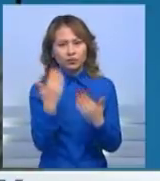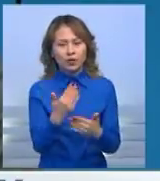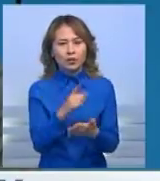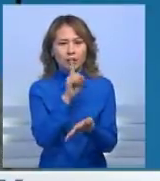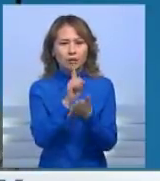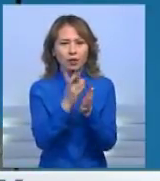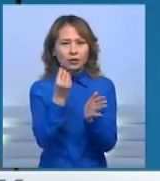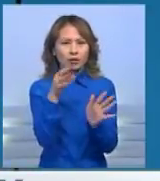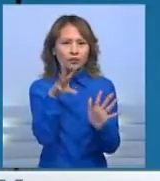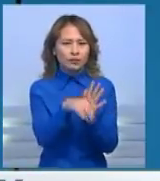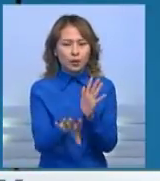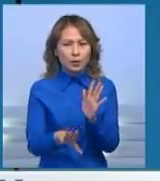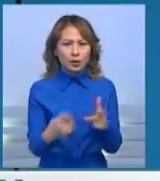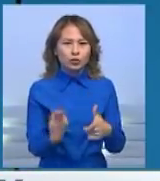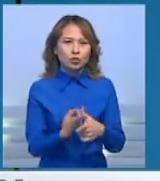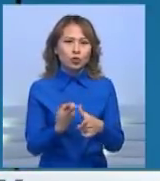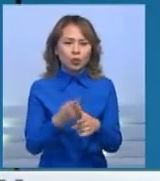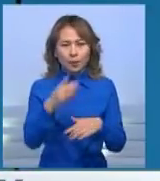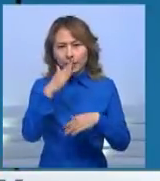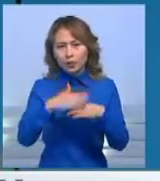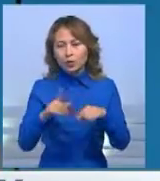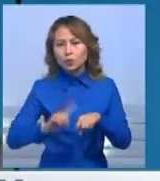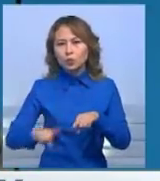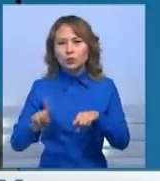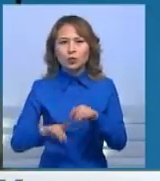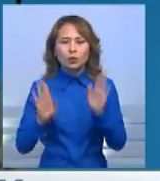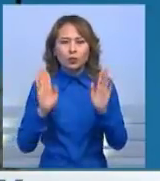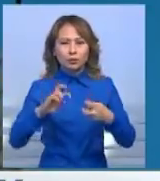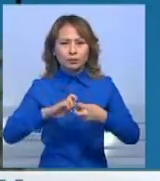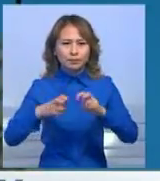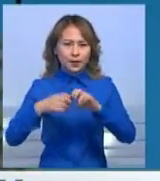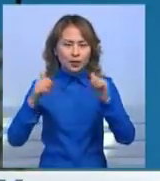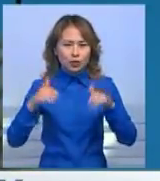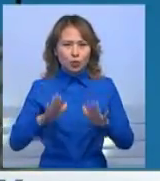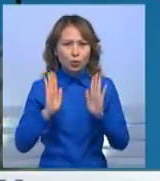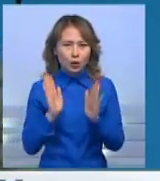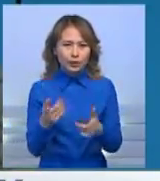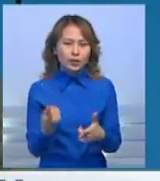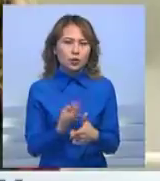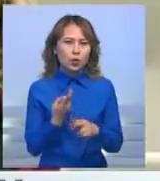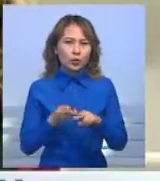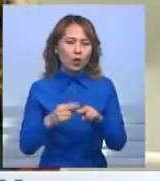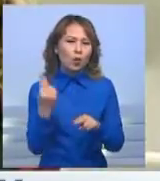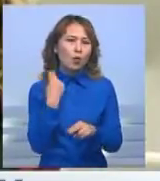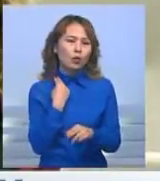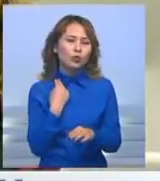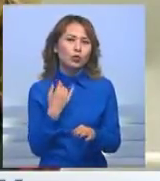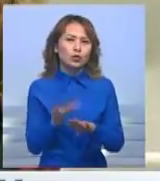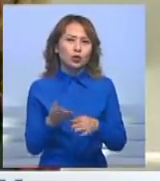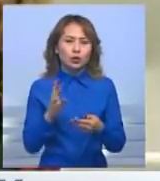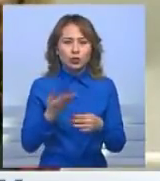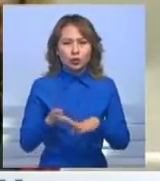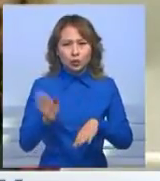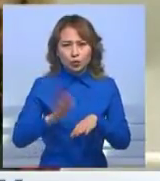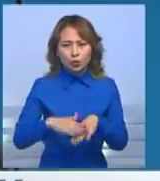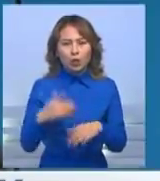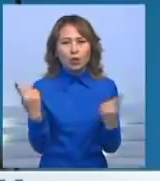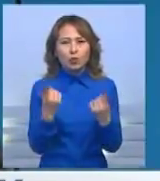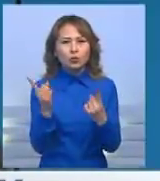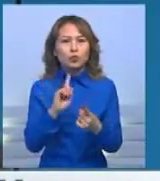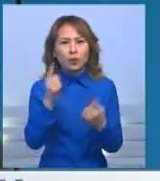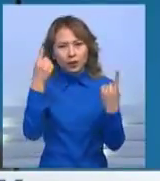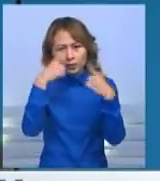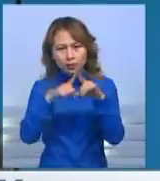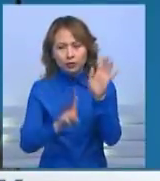құзырына кірмейтін сауалдар. Жақын арада осы мәселелерде шешілетіне сенімдімін. Қарыз ауыртпалығын жеңілдетуге бағытталған техникалық